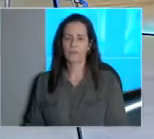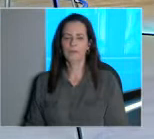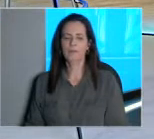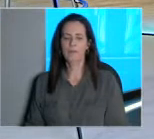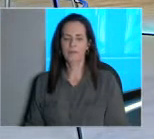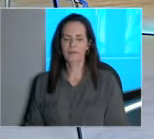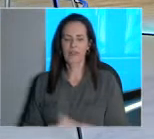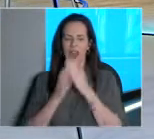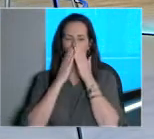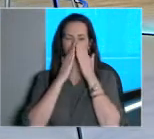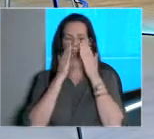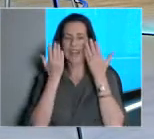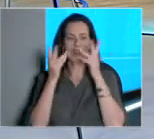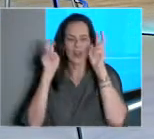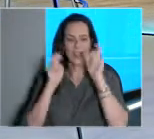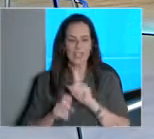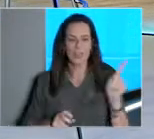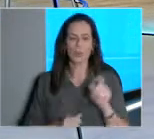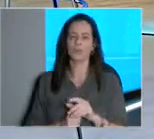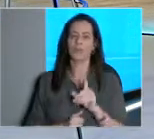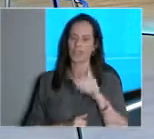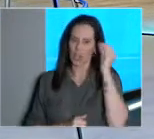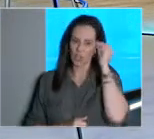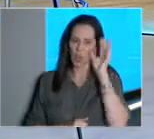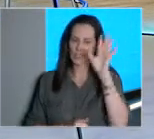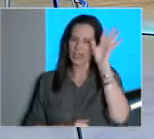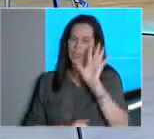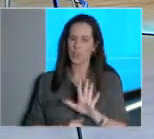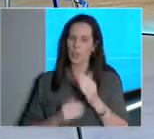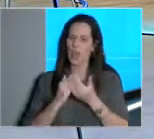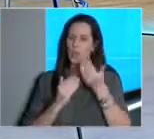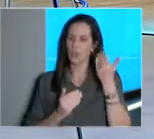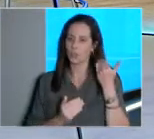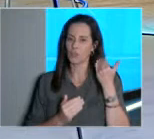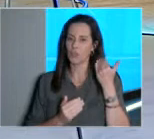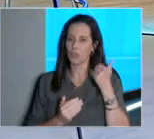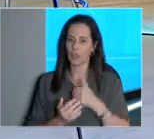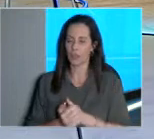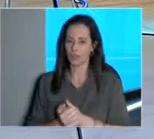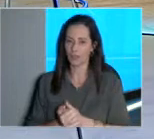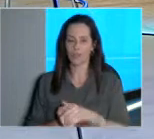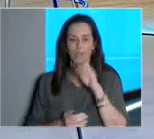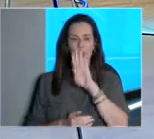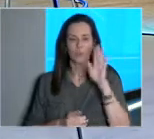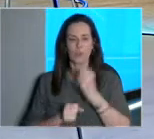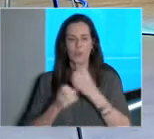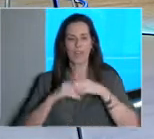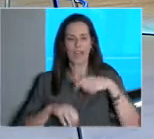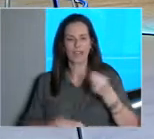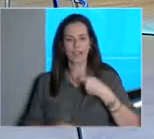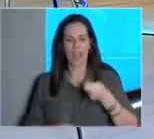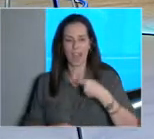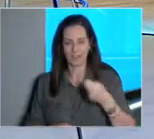שרון יוקד, חזרנו אלייך, לא לציטוט. טוב, יובל, אתה זוכר את הסרטון הקודם של ראש הממשלה מכין לנו חביתה?